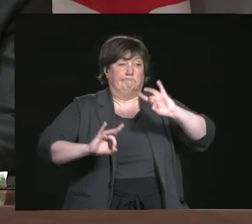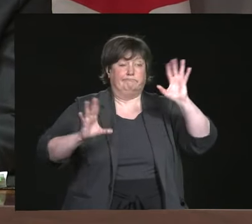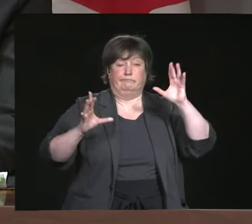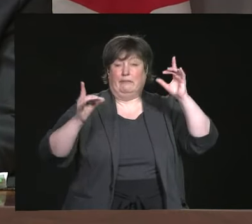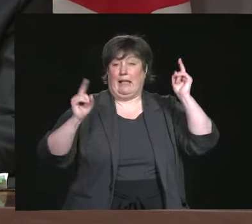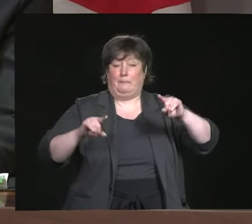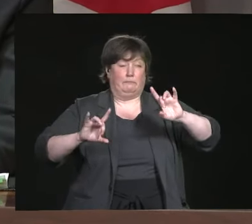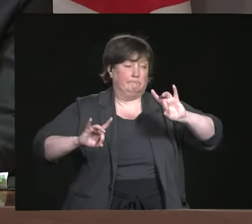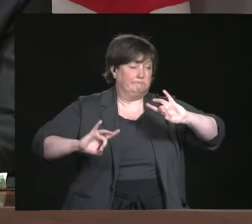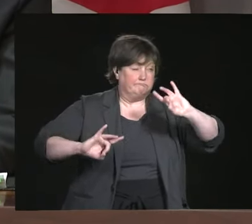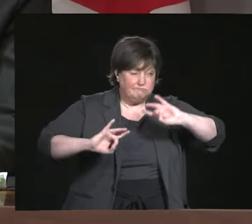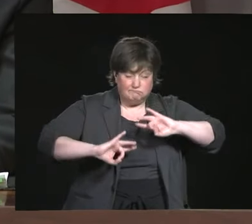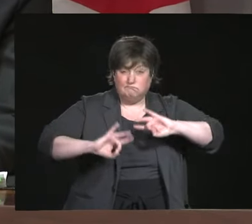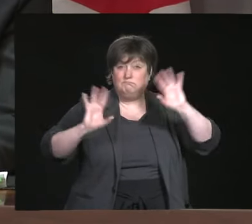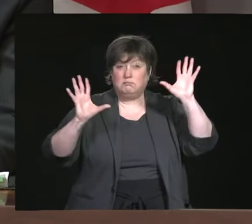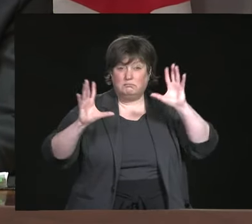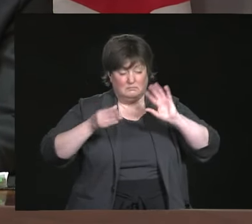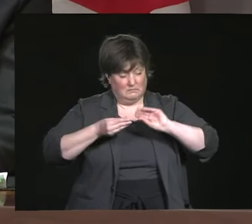Prochaine question.